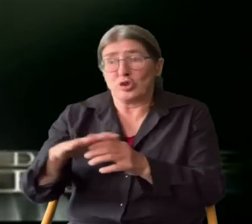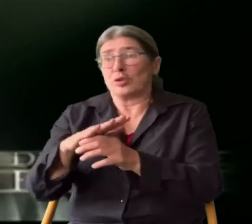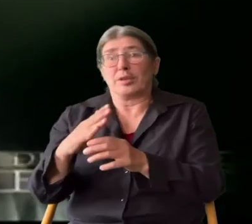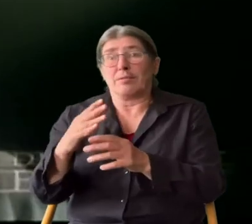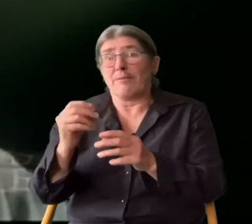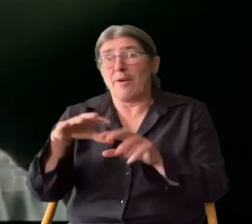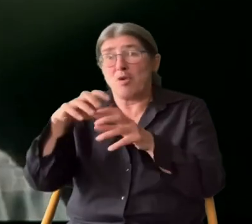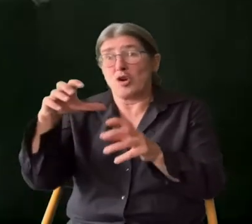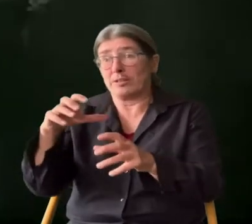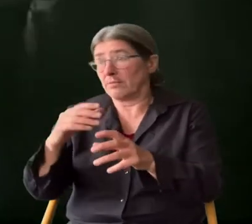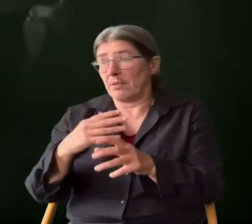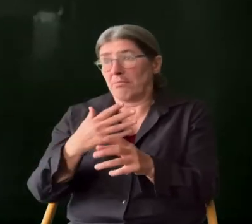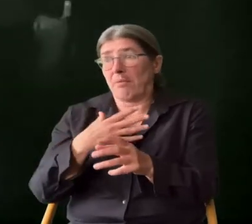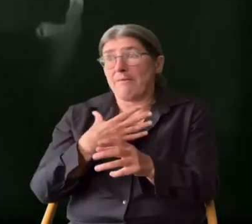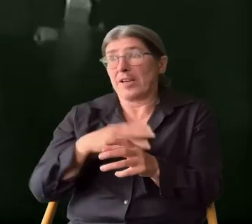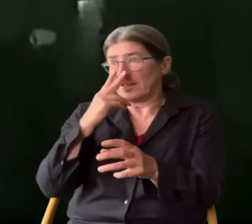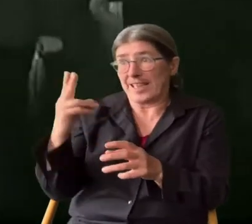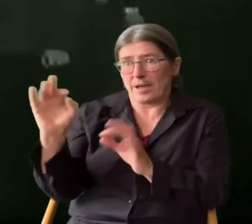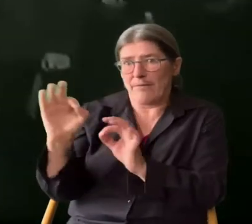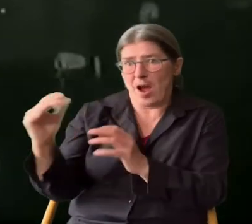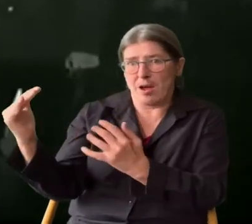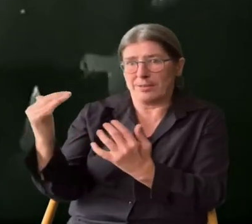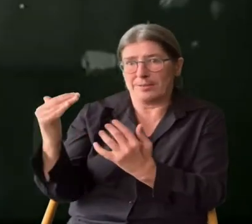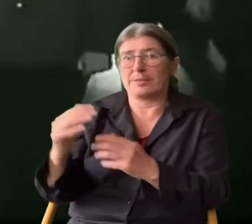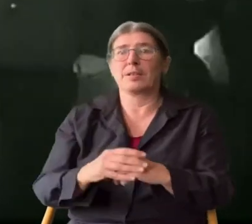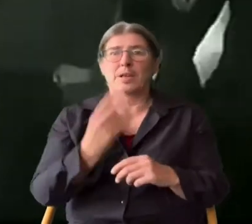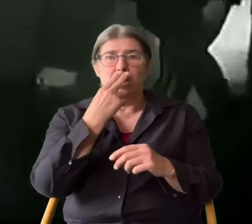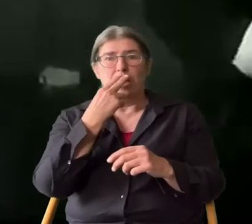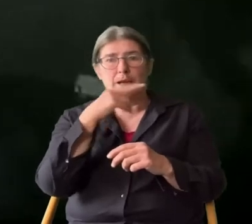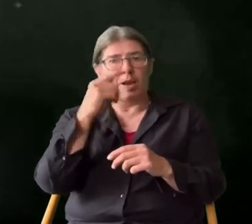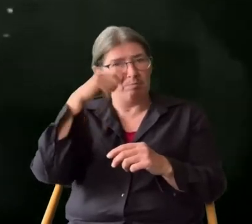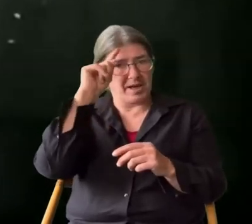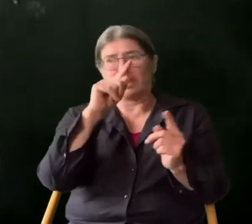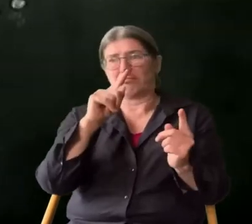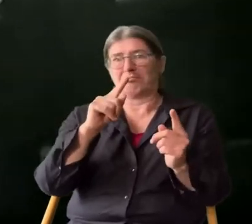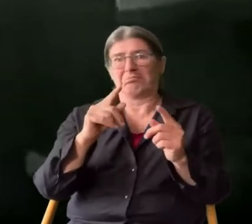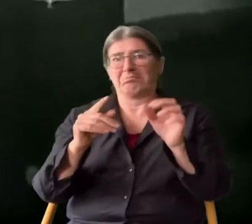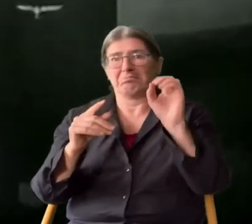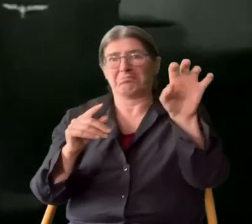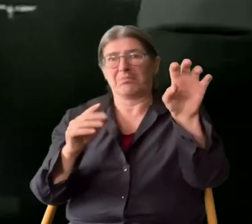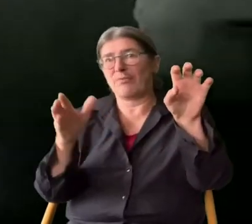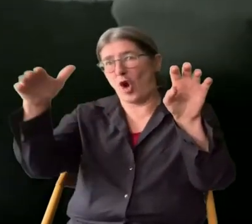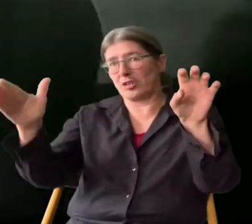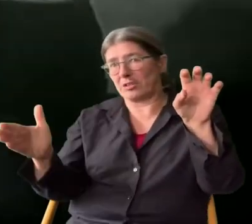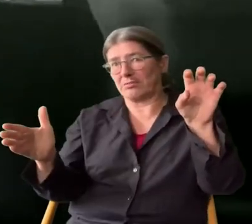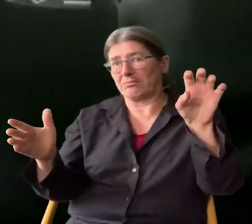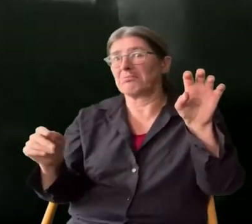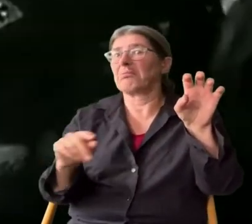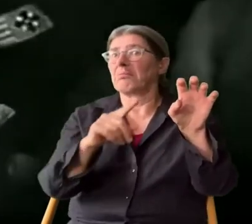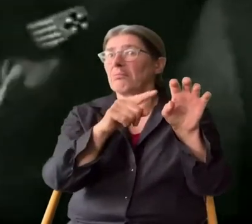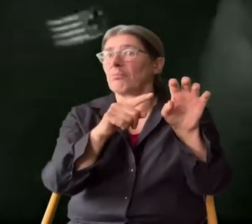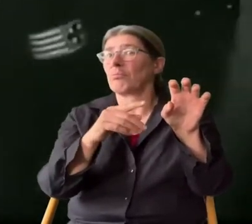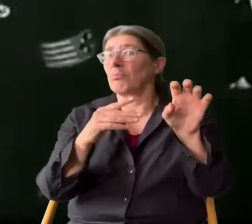nicht wahrhaben, dass die Gefahr ist. Hitler in Berlin, weit weg von der Front. Im Osten kann ich